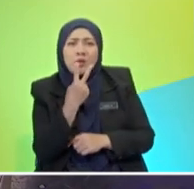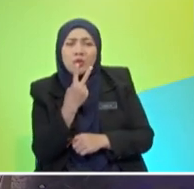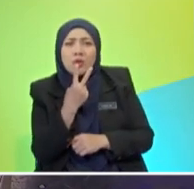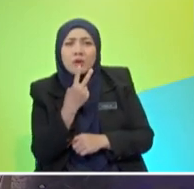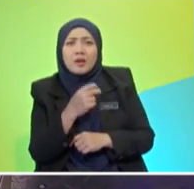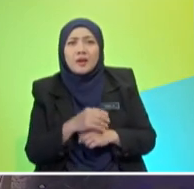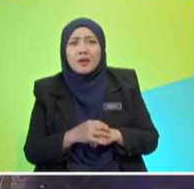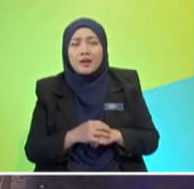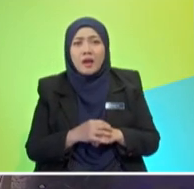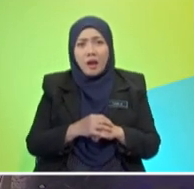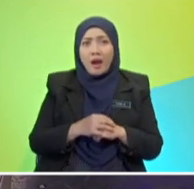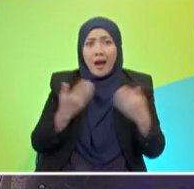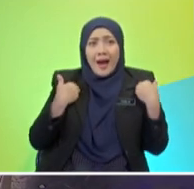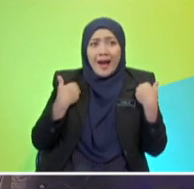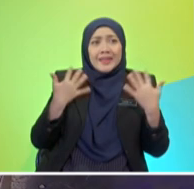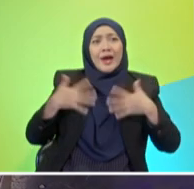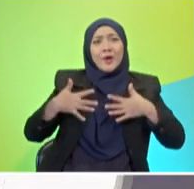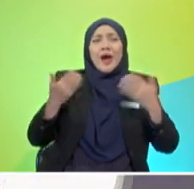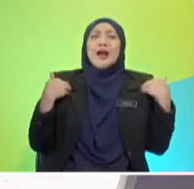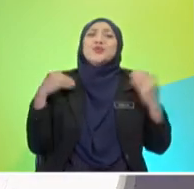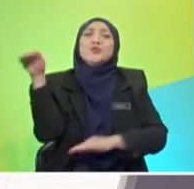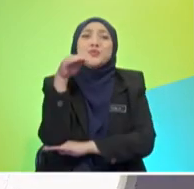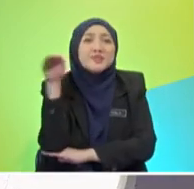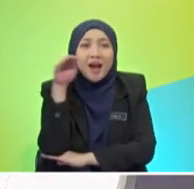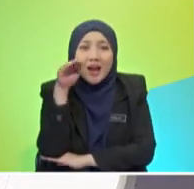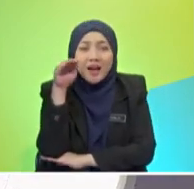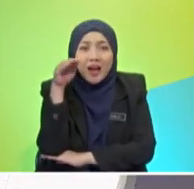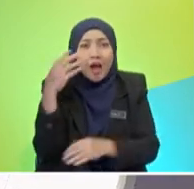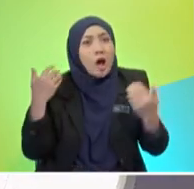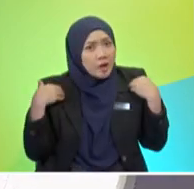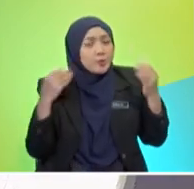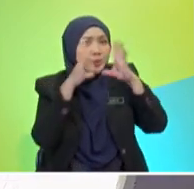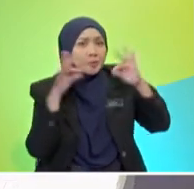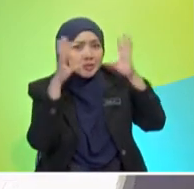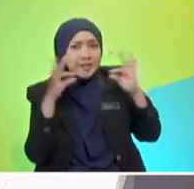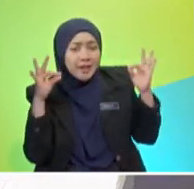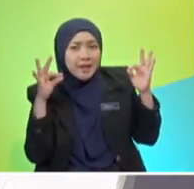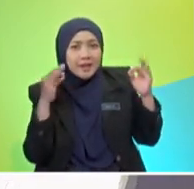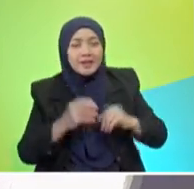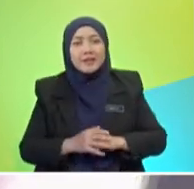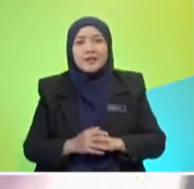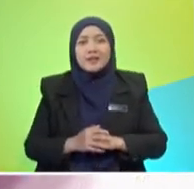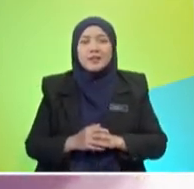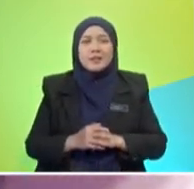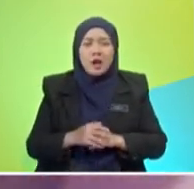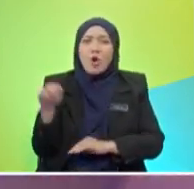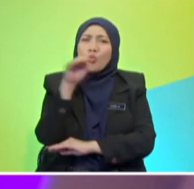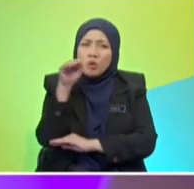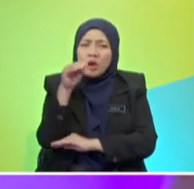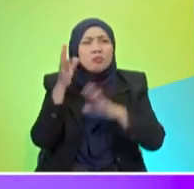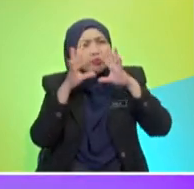Oh yang ni. Eh cikgu ada ular, cikgu. Ada ular juga kan? Ada kucing. Rasa-rasa kan? Ular atau kucing tu nak makan